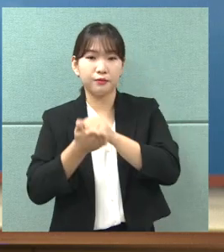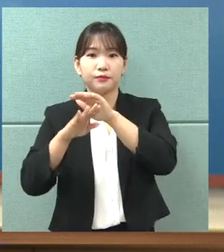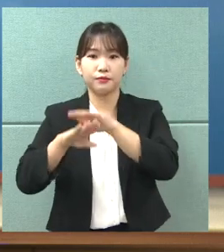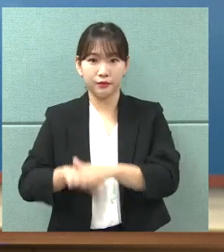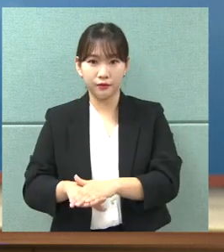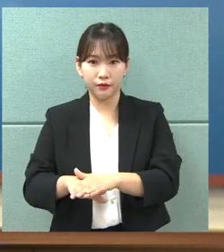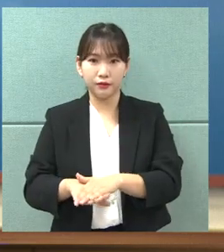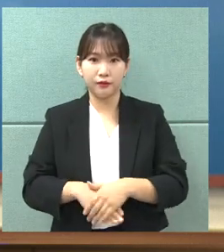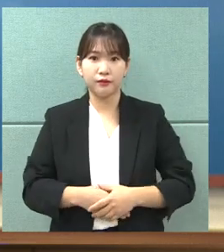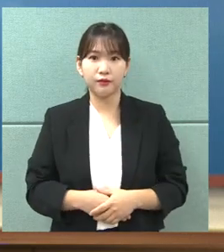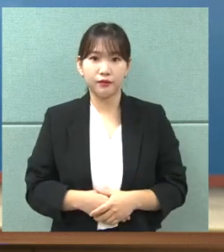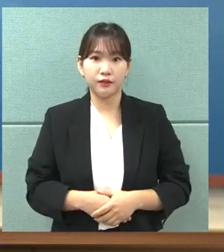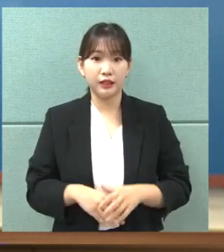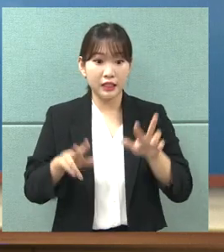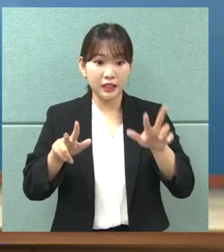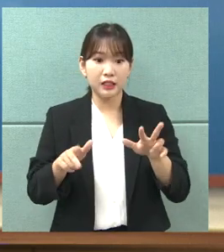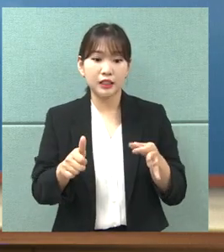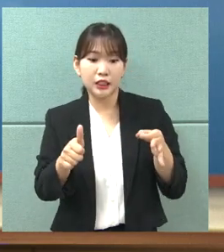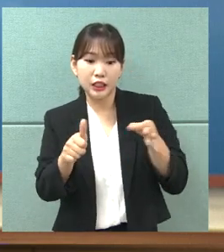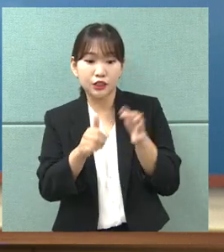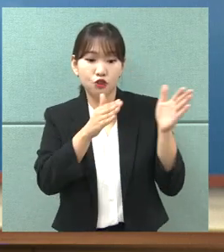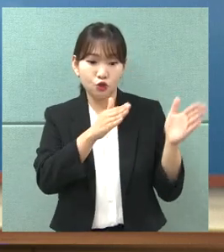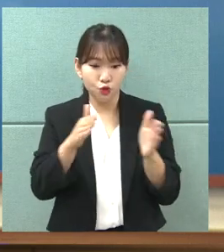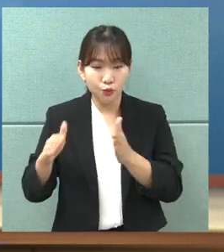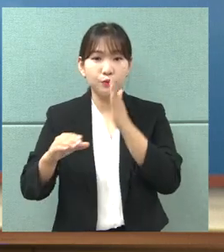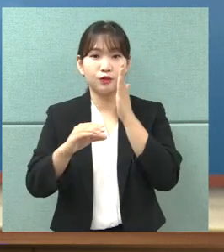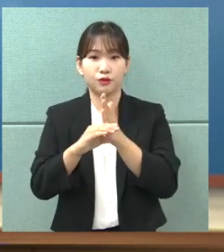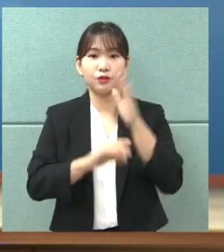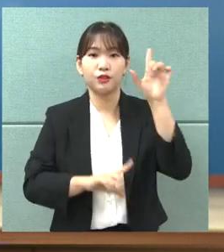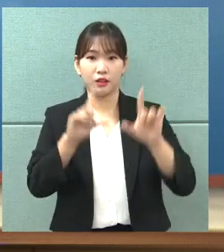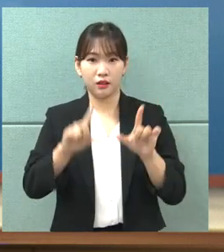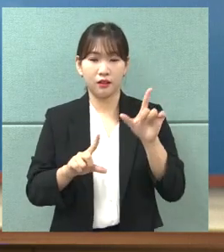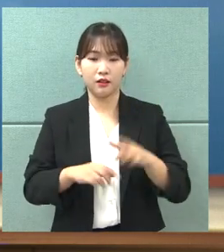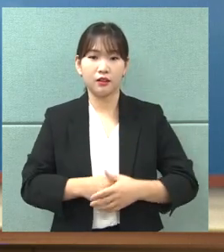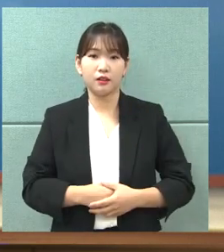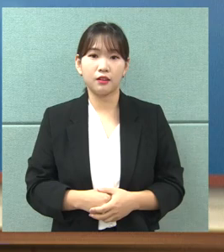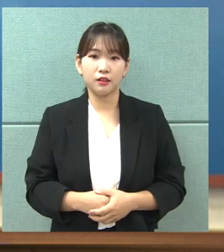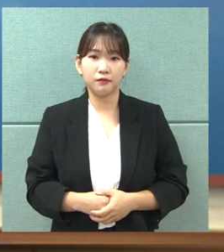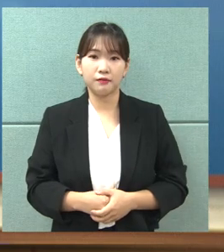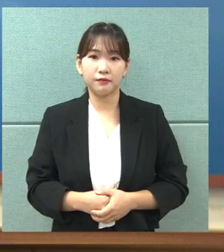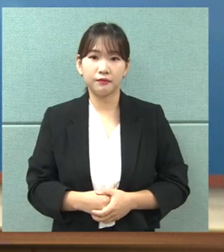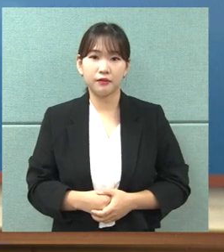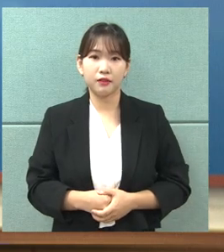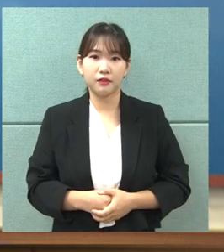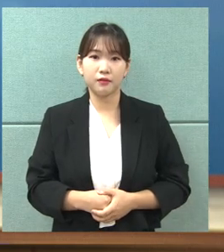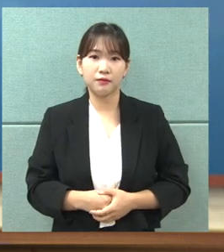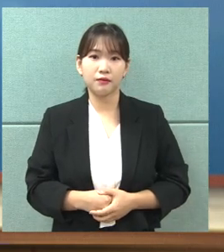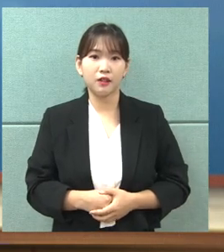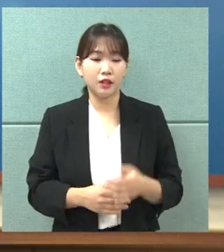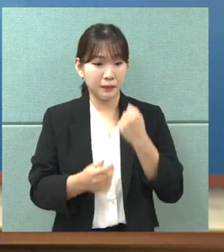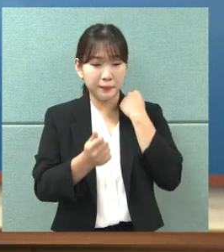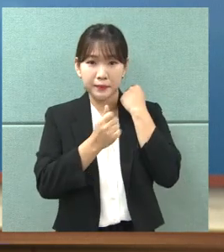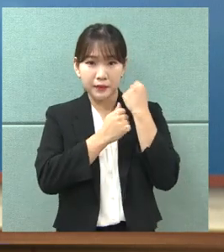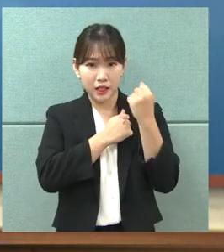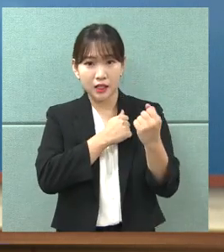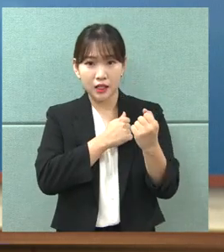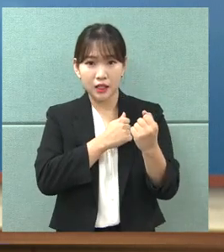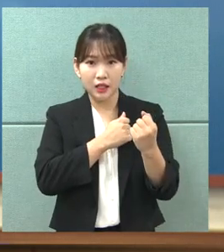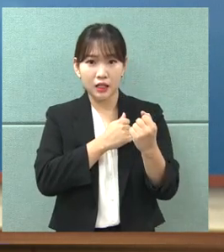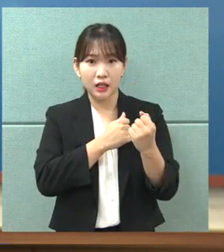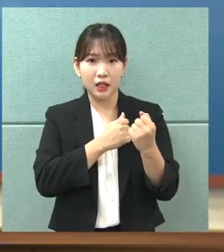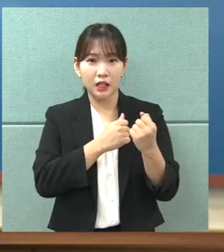그래서 지금 준비를 다 하고 있는 상태입니다 그럼에도 불구하고 전면